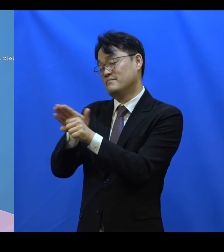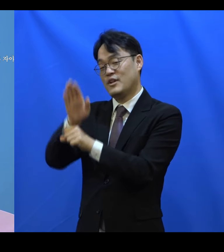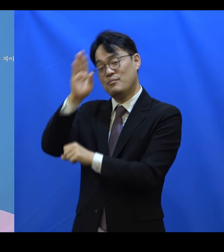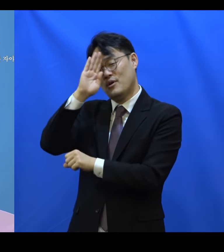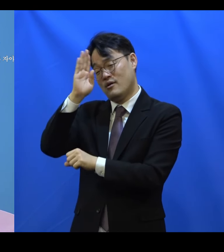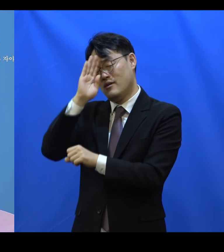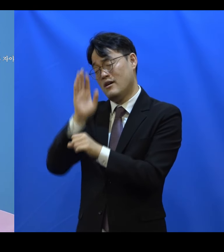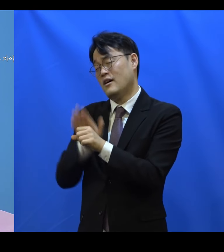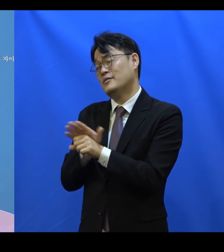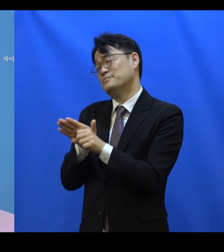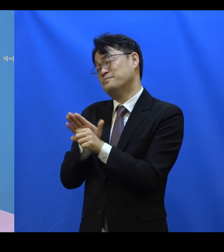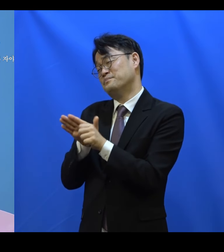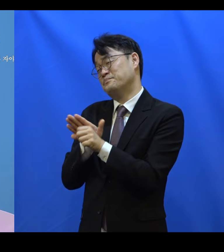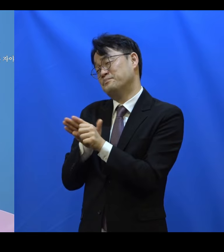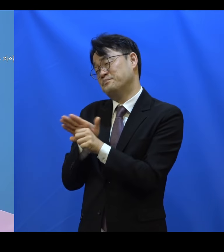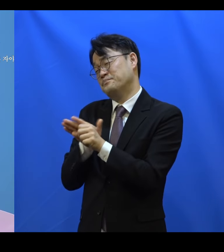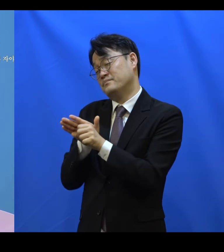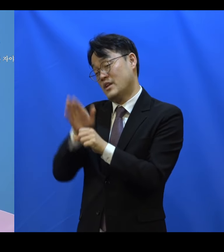사랑해서 생긴 병.